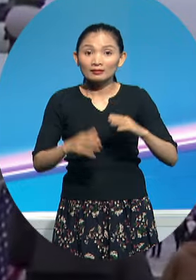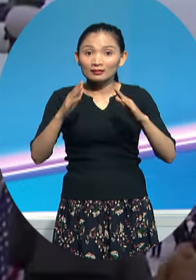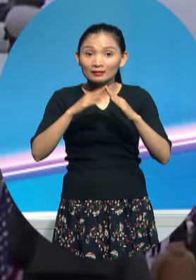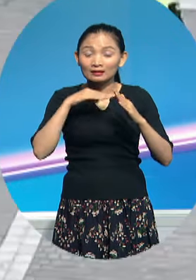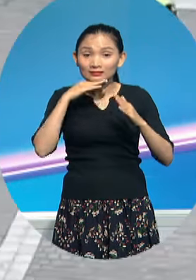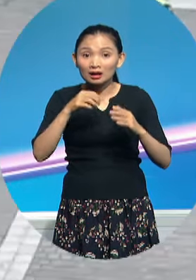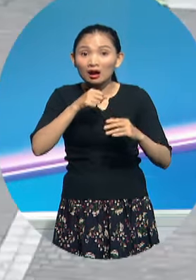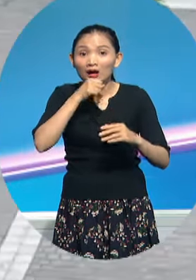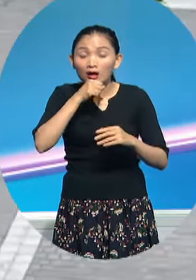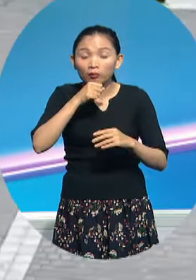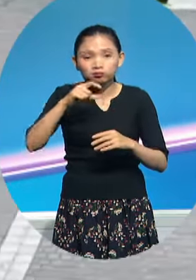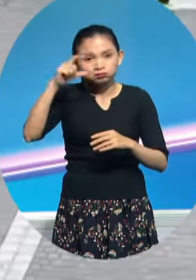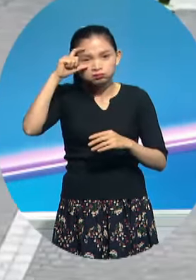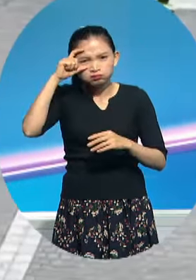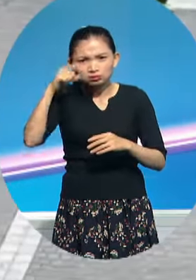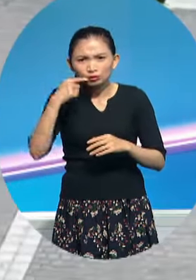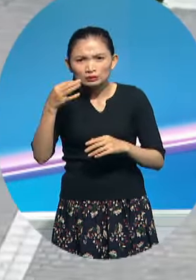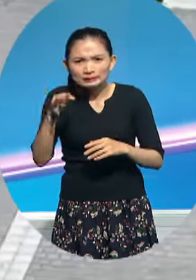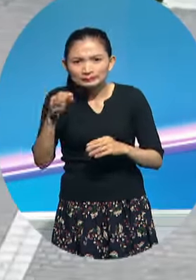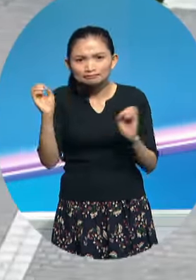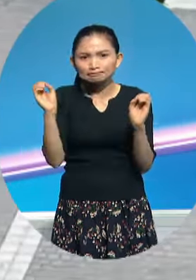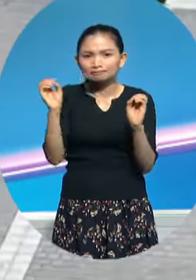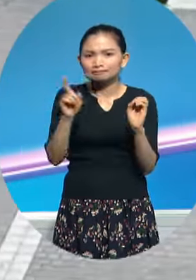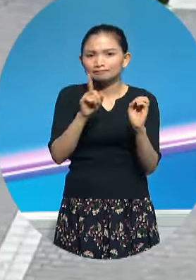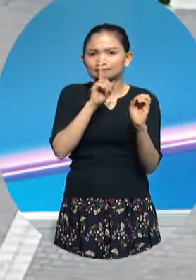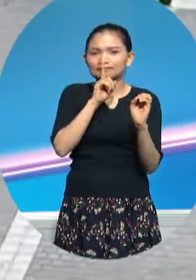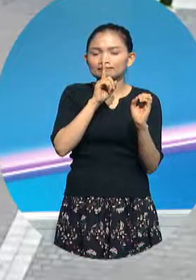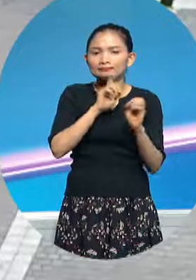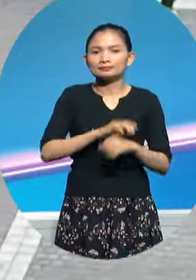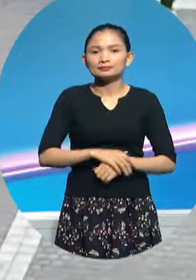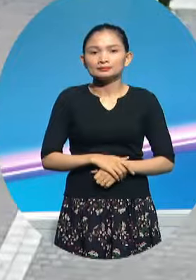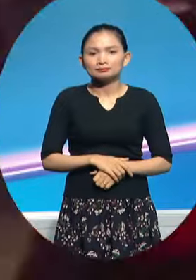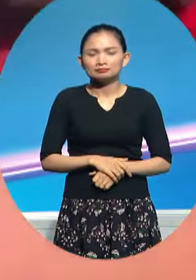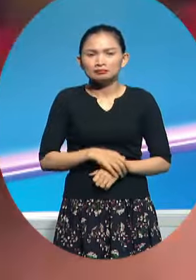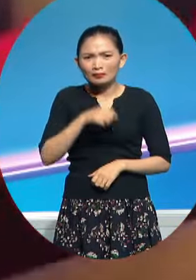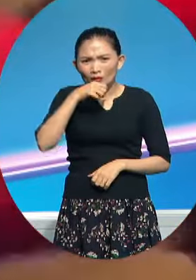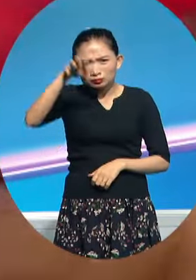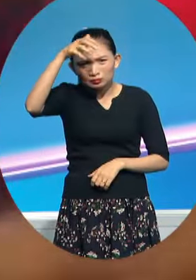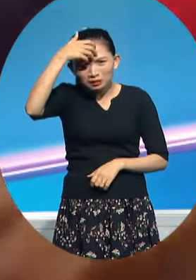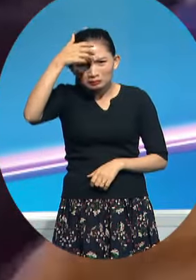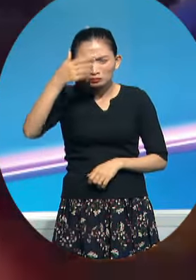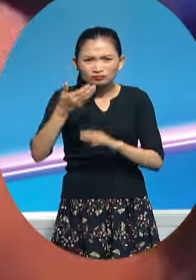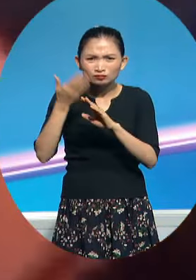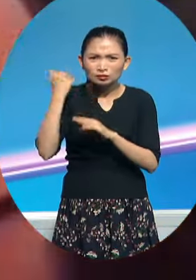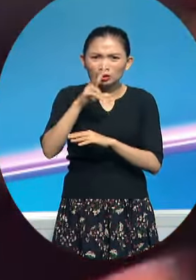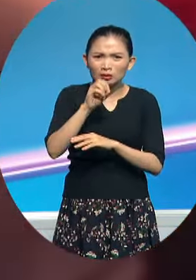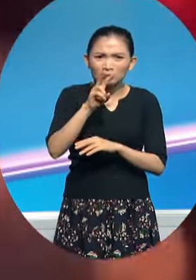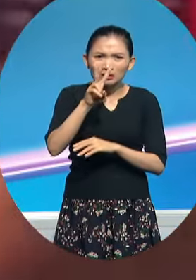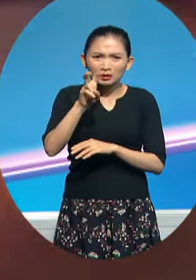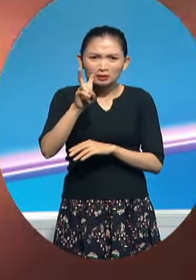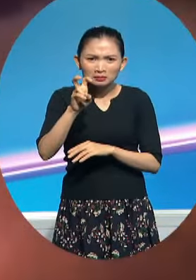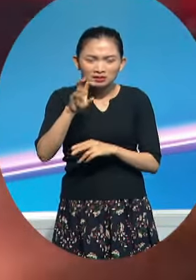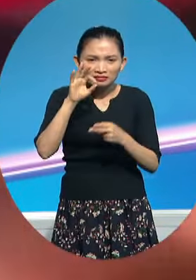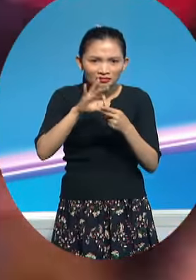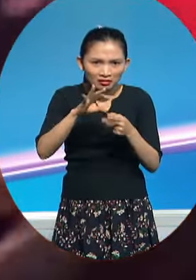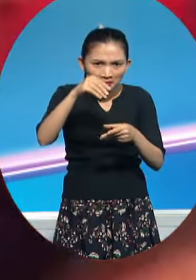việc ông trump đối mặt với bốn tội danh trong vụ án hình sự liên quan đến nỗ lực ng kết qua bầ cử năm 2020 trong đó có